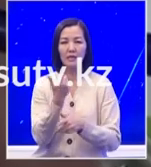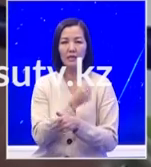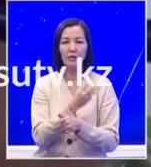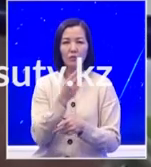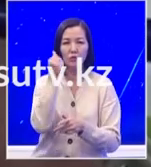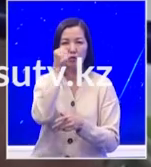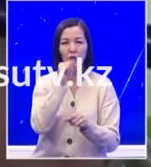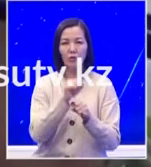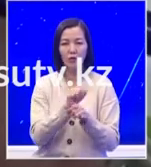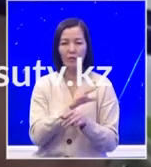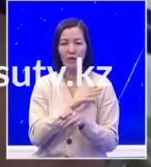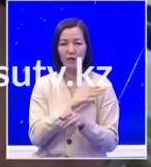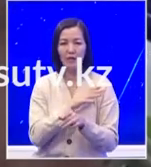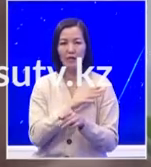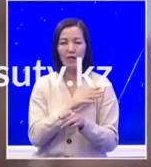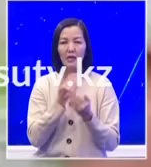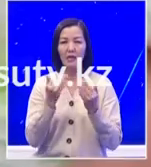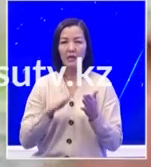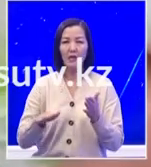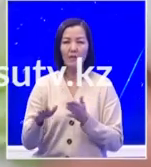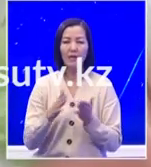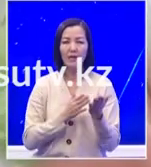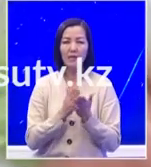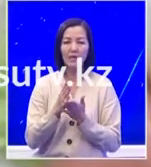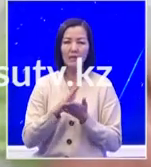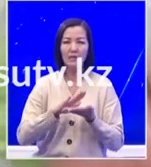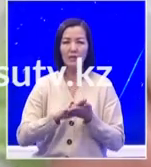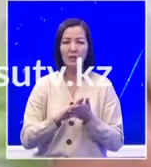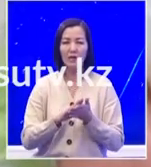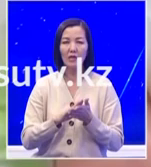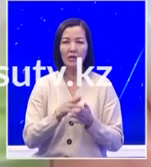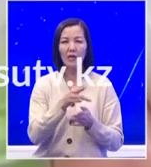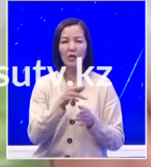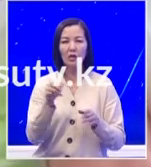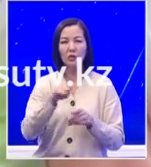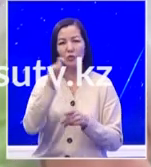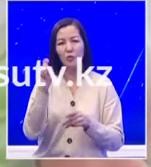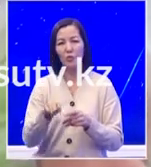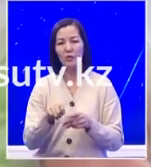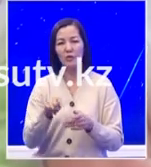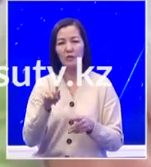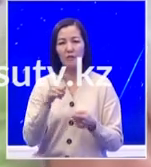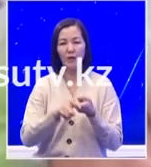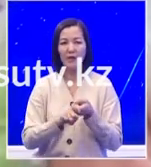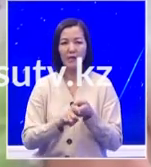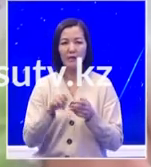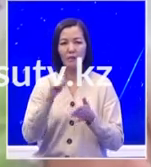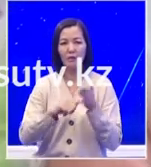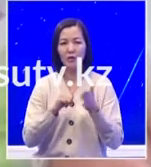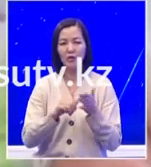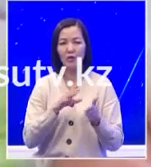3 жылдай тоқтап қалған болатын. Бұған аймақтағы саяси тұрақсыздық пен атыс шабыстар себеп. Салдарынан 3 миллион 300 бүлдіршін